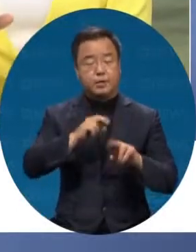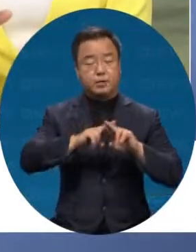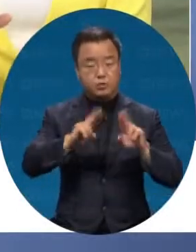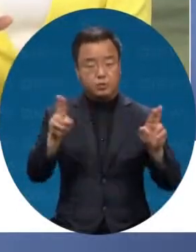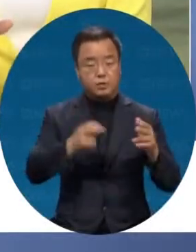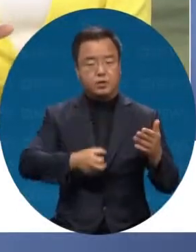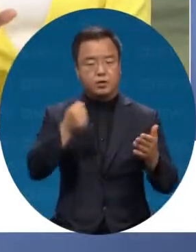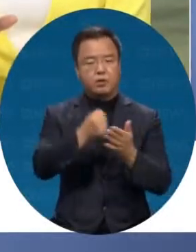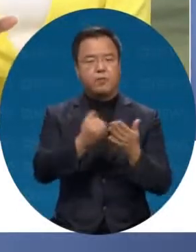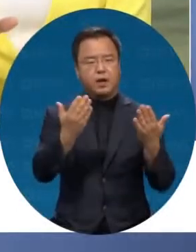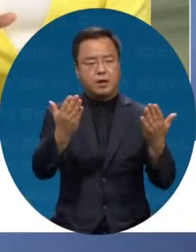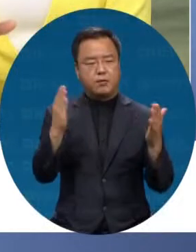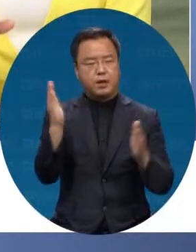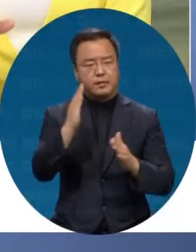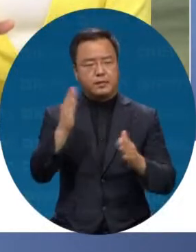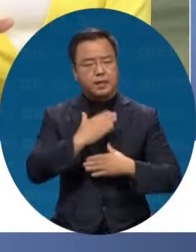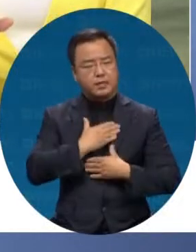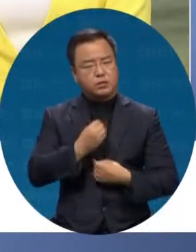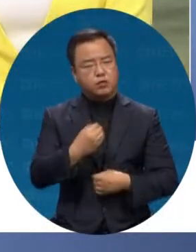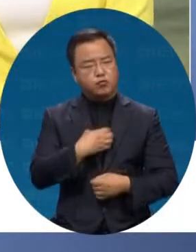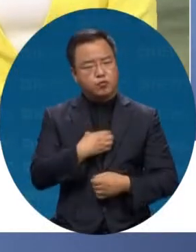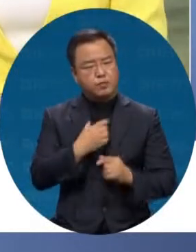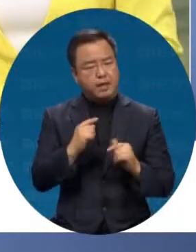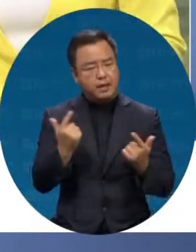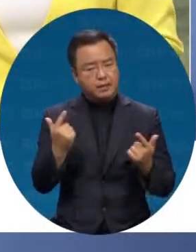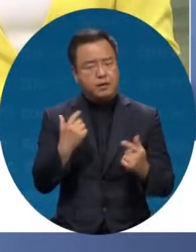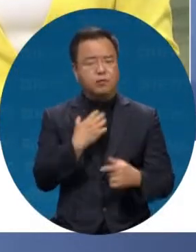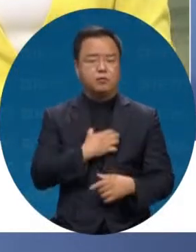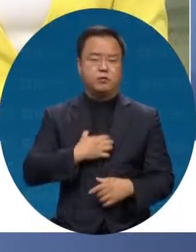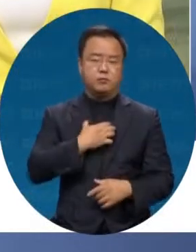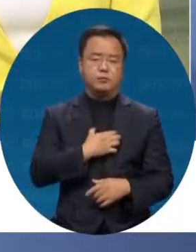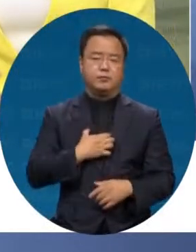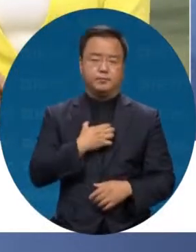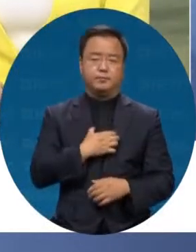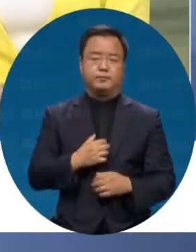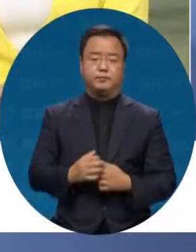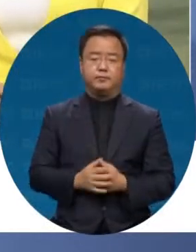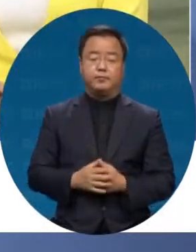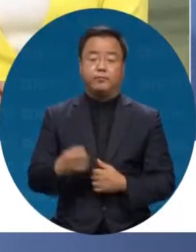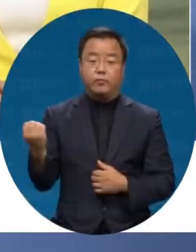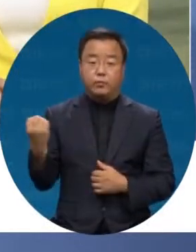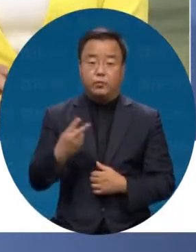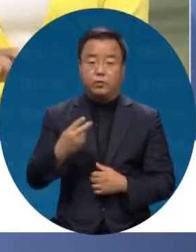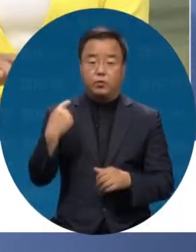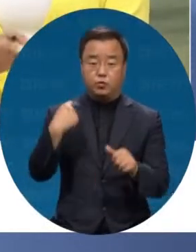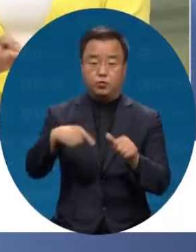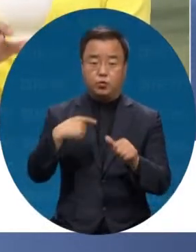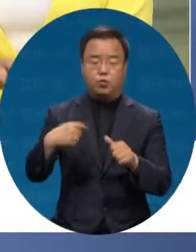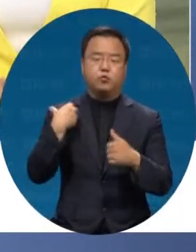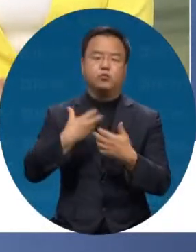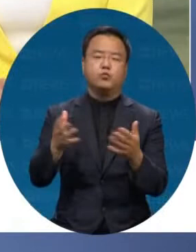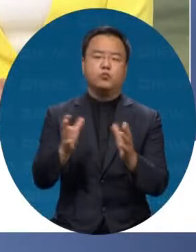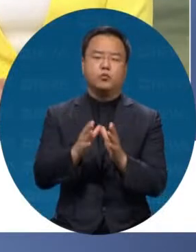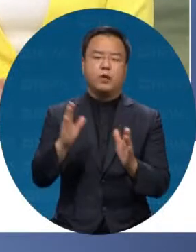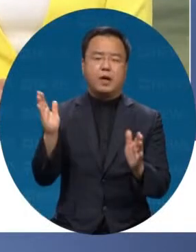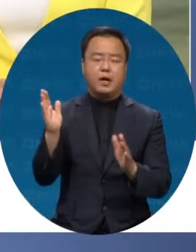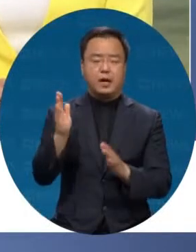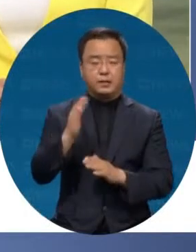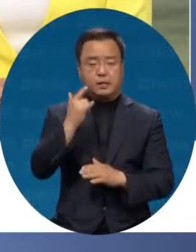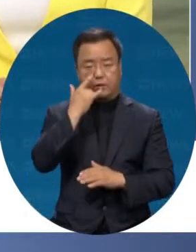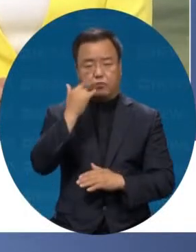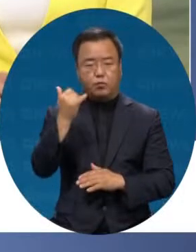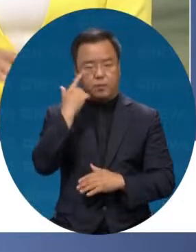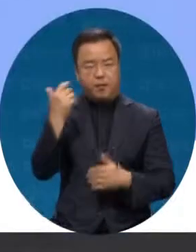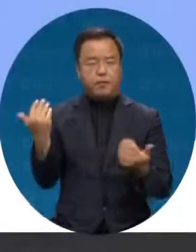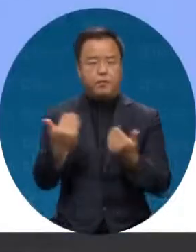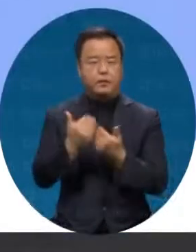학생들의 안전이 조금 위협 받지 않을까 우려하는 모습이 미야 모습입니다 또 교육부는 이렇게 학보 반대 목소리가 나오지 않도록